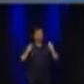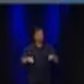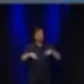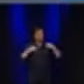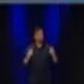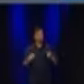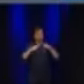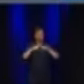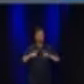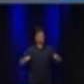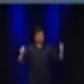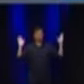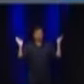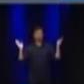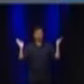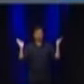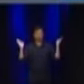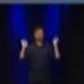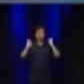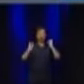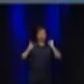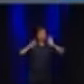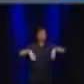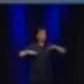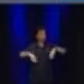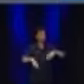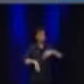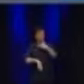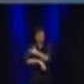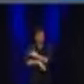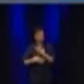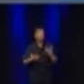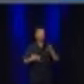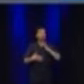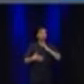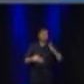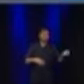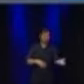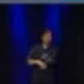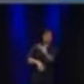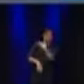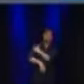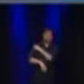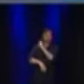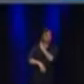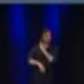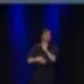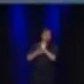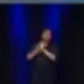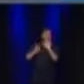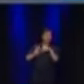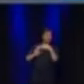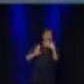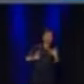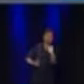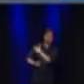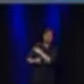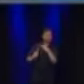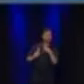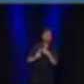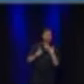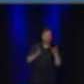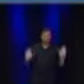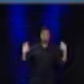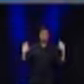faites-vous vacciner. Première dose pour ceux qui ne l'ont pas encore fait, deuxième dose 8 semaines après la première. Puis peut-être en termes